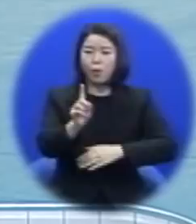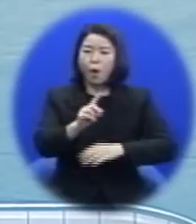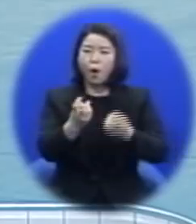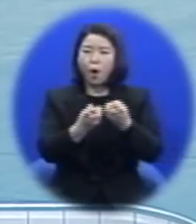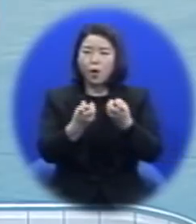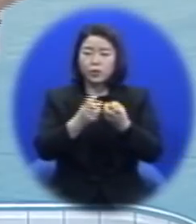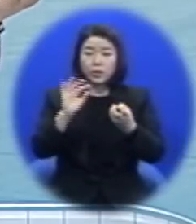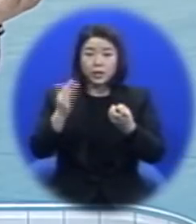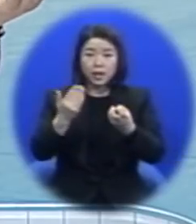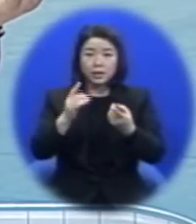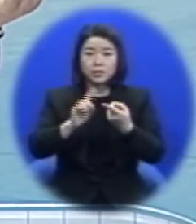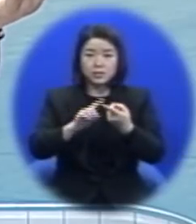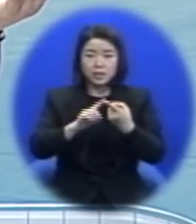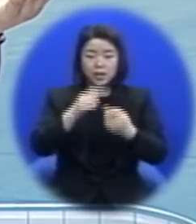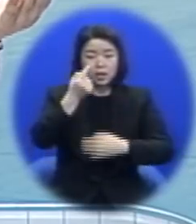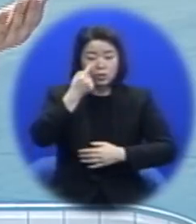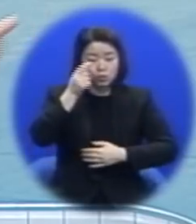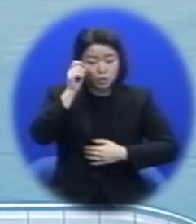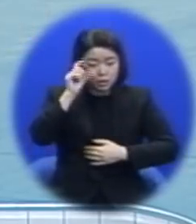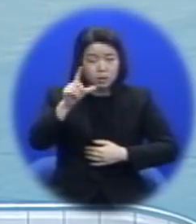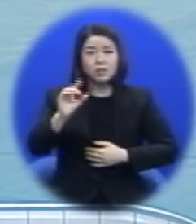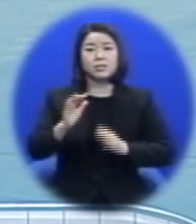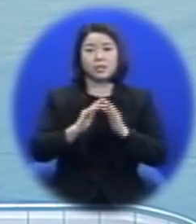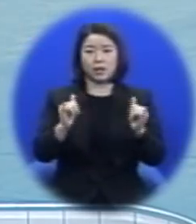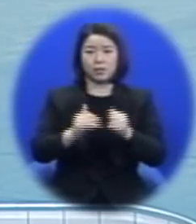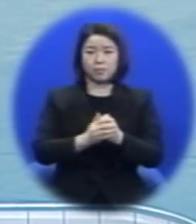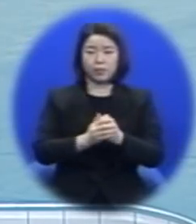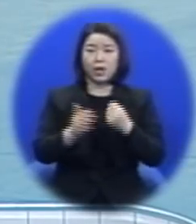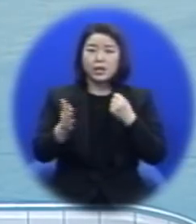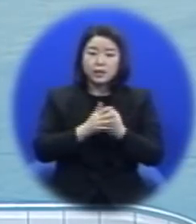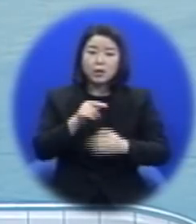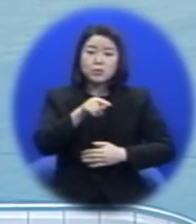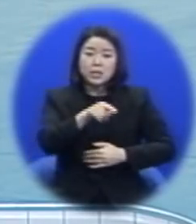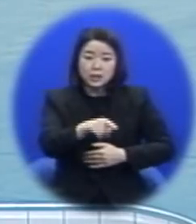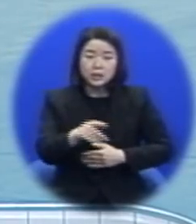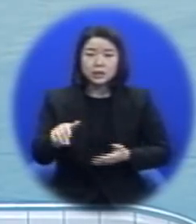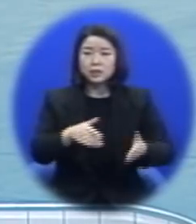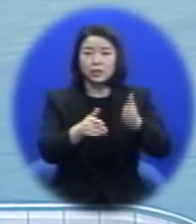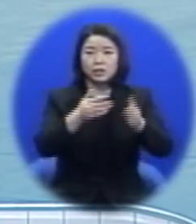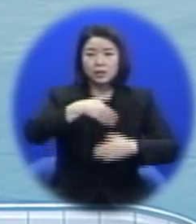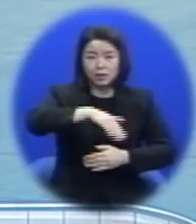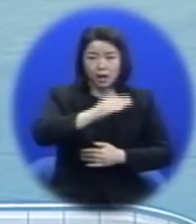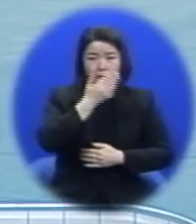대해서 눈이 뜨인 사람이에요. 그러니까 그 길을 가는 거죠.